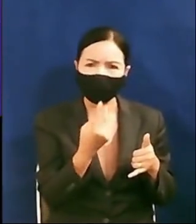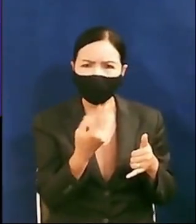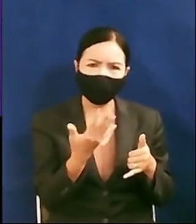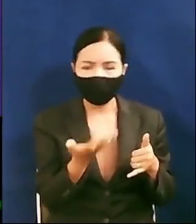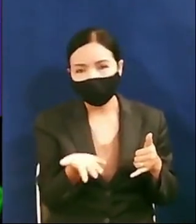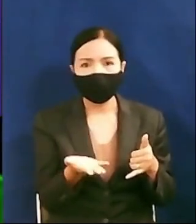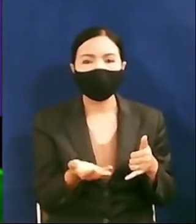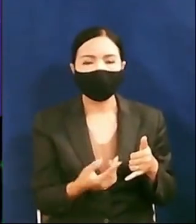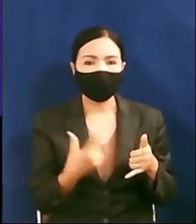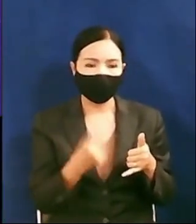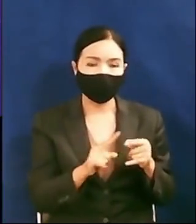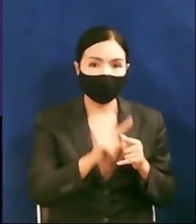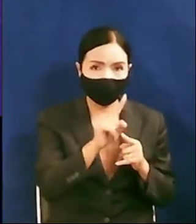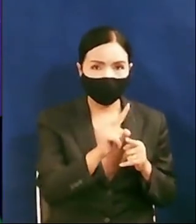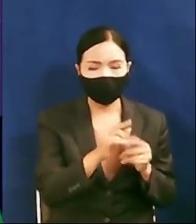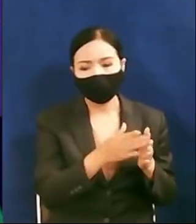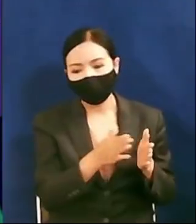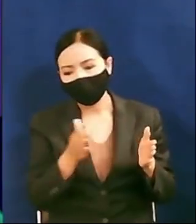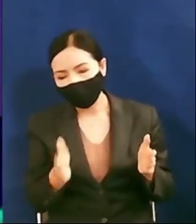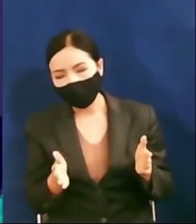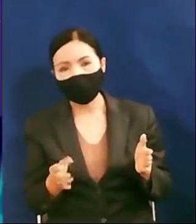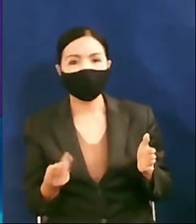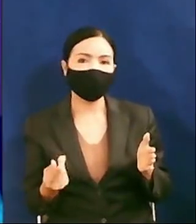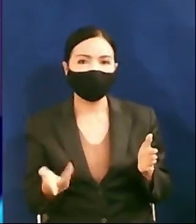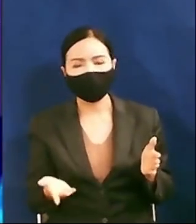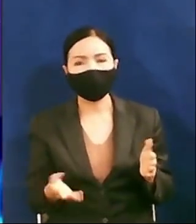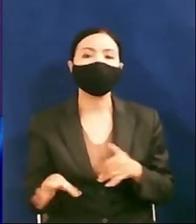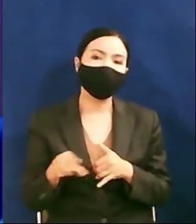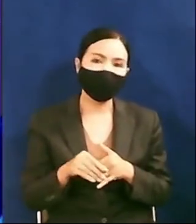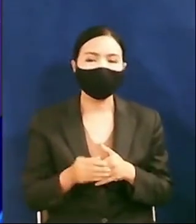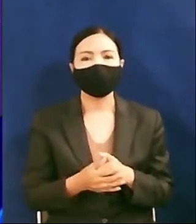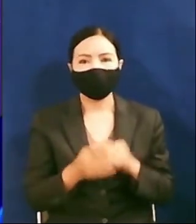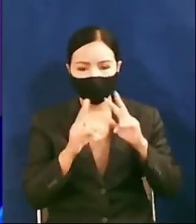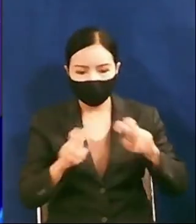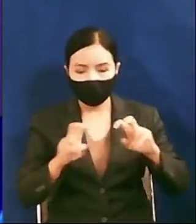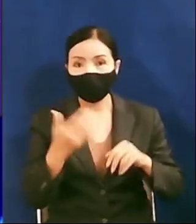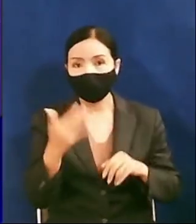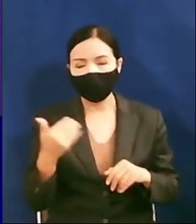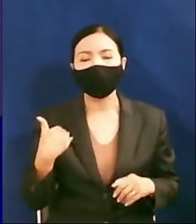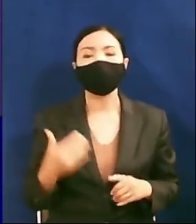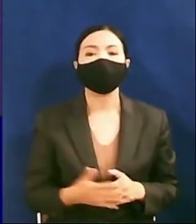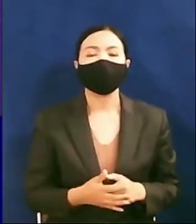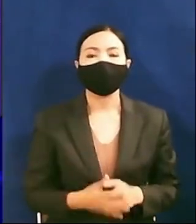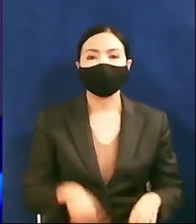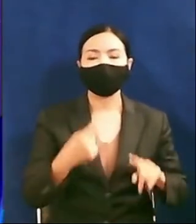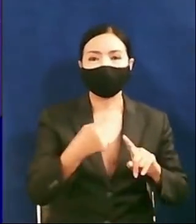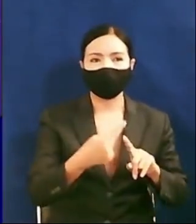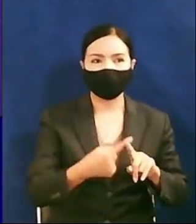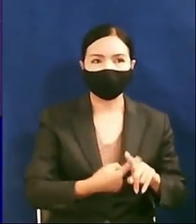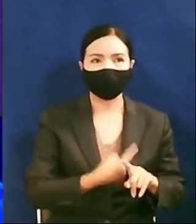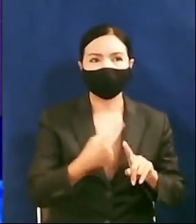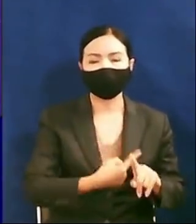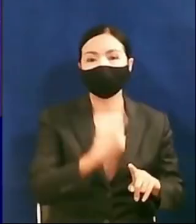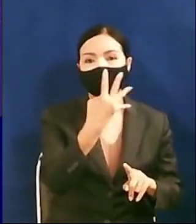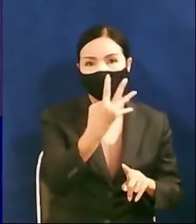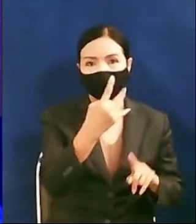การได้รับเข็มแรกเนี่ยเมื่อไหร่นะครับซึ่งผลการศึกษาเราก็พบว่าจากการศึกษาตั้งแต่เดือนเมษาย